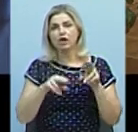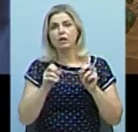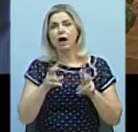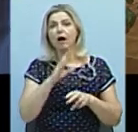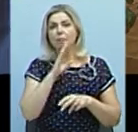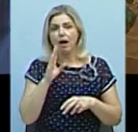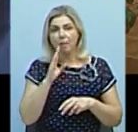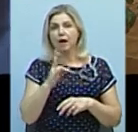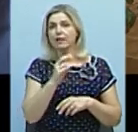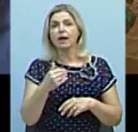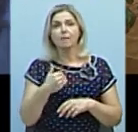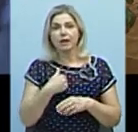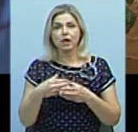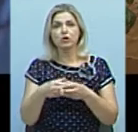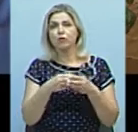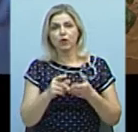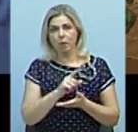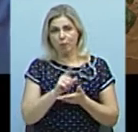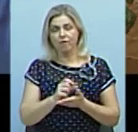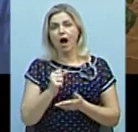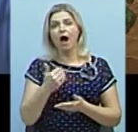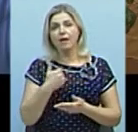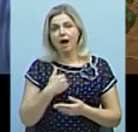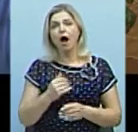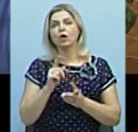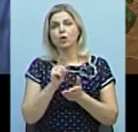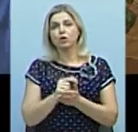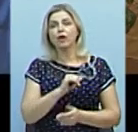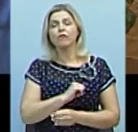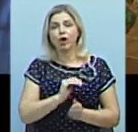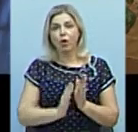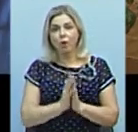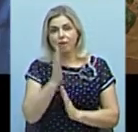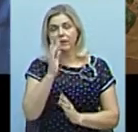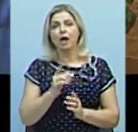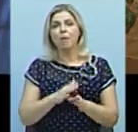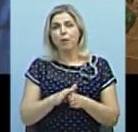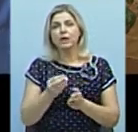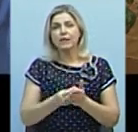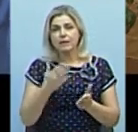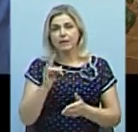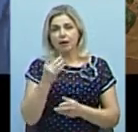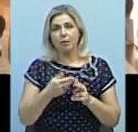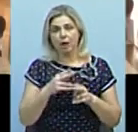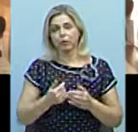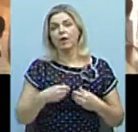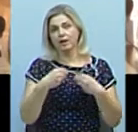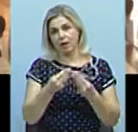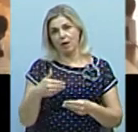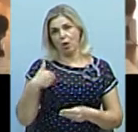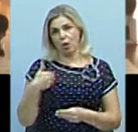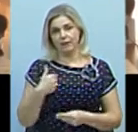що не мені суспільство повинно, а я повинна виховати повноцінну дитину, яка б принесла користь.